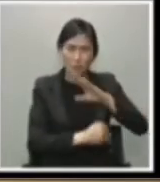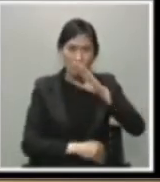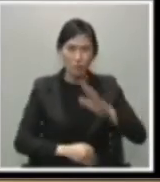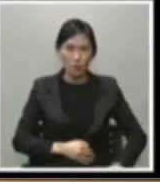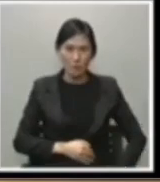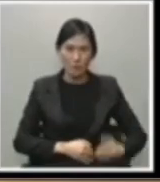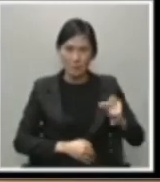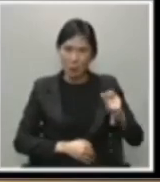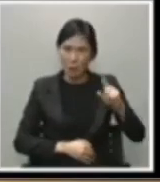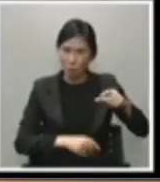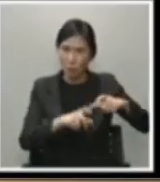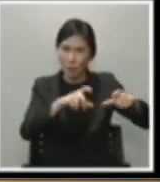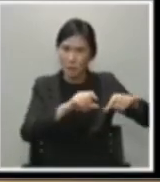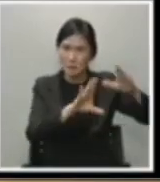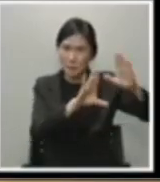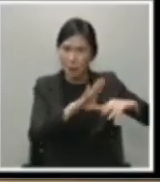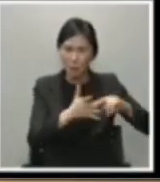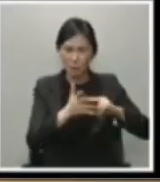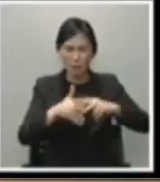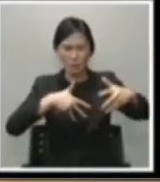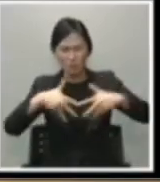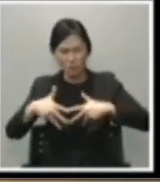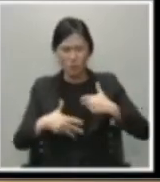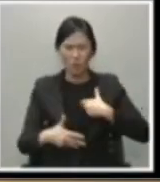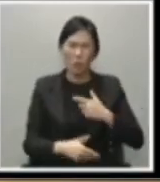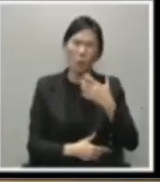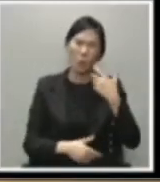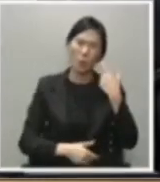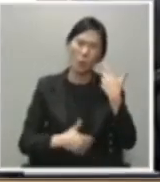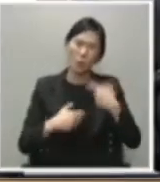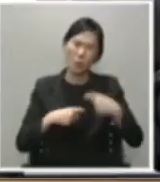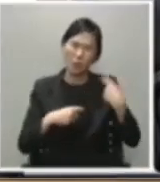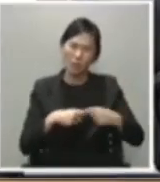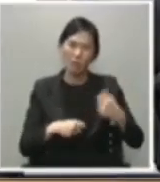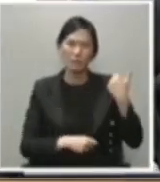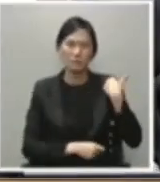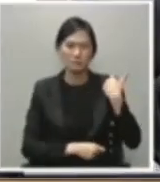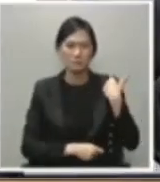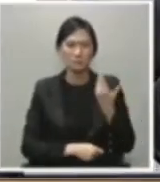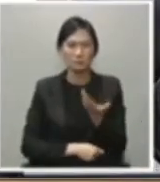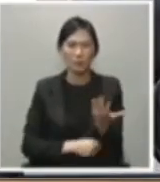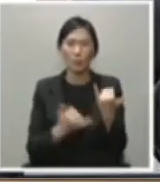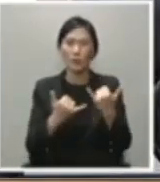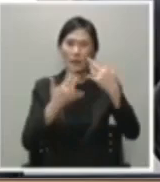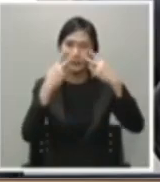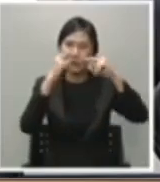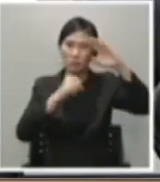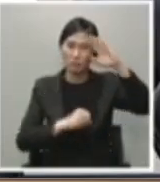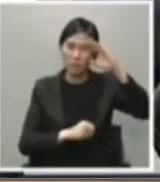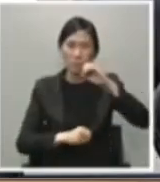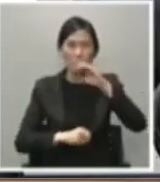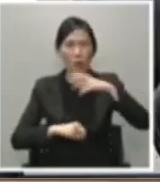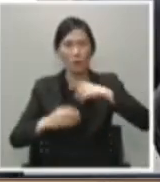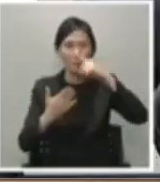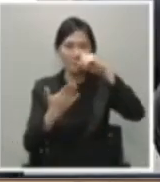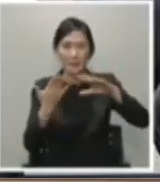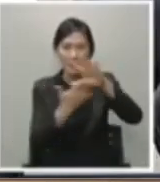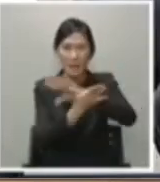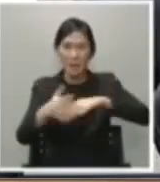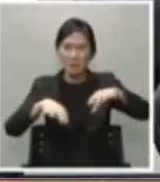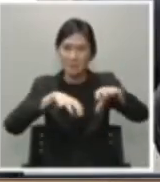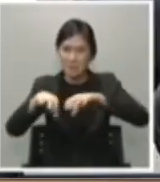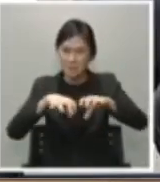าวนี่ชาวบ้านลำบากครับท่านประธานครับที่ท่านบอกว่าบริหารบ้านเมือง1ปีจะไม่มีคนจ